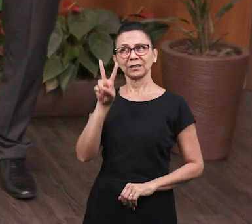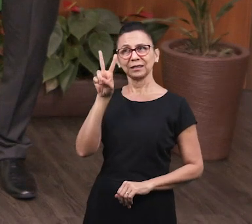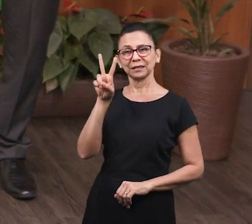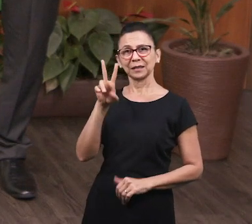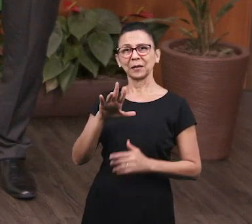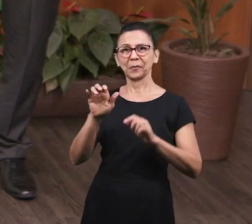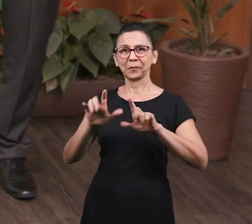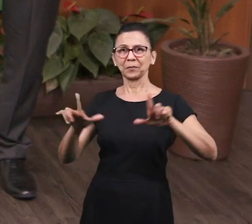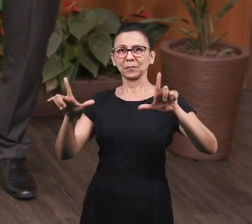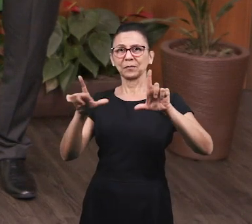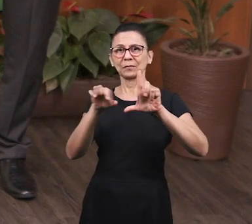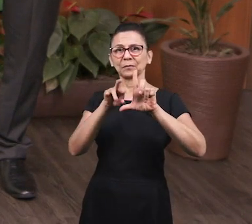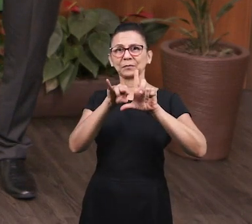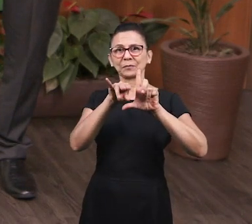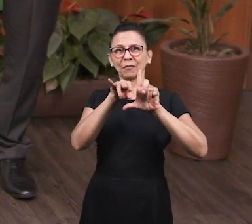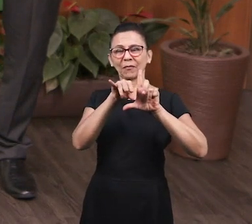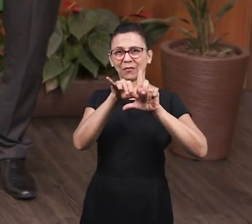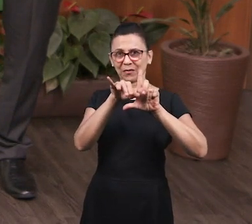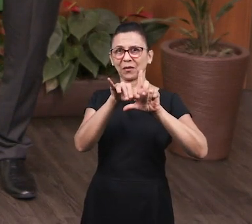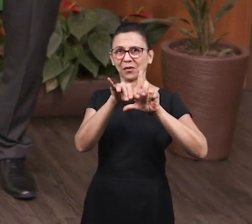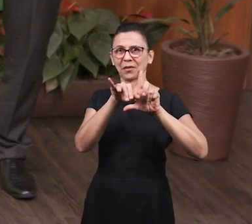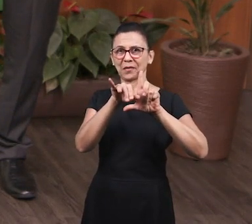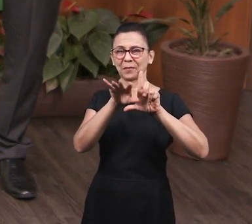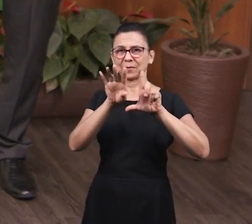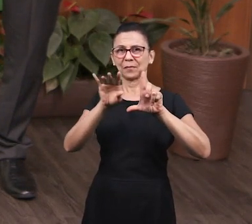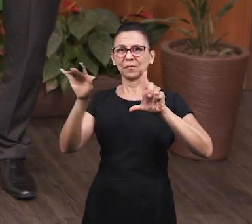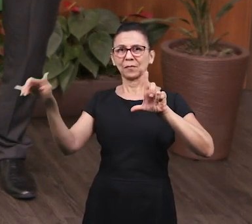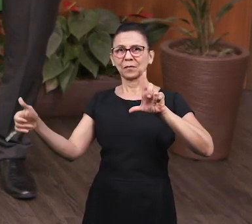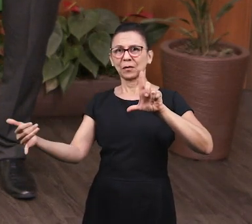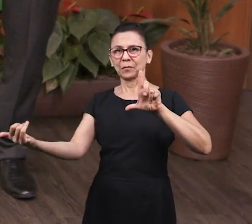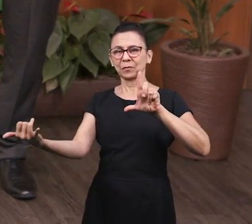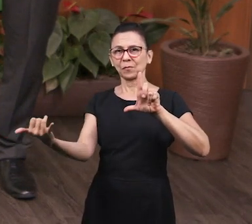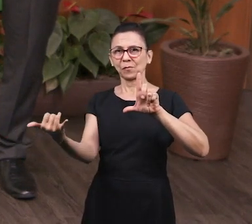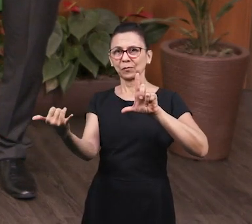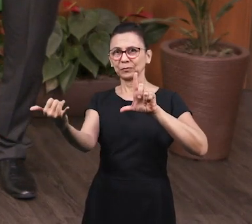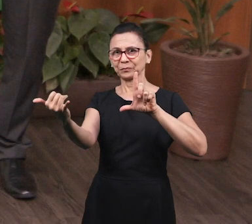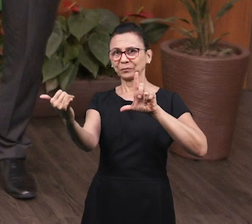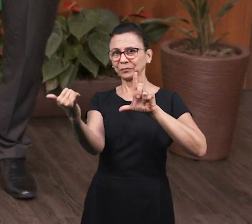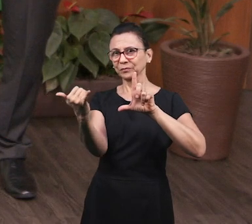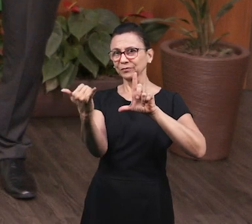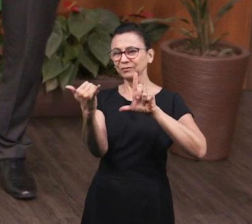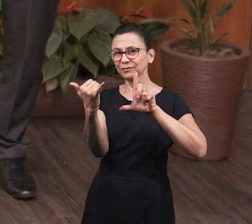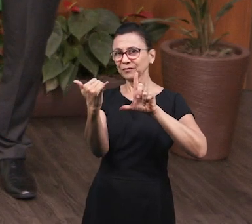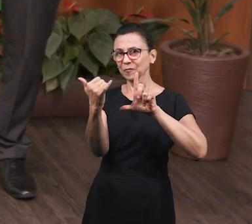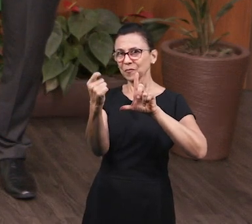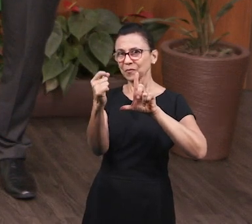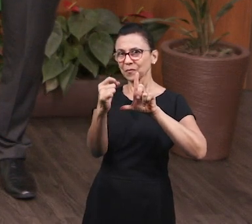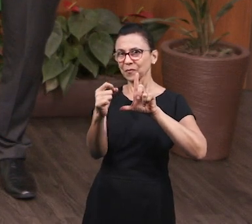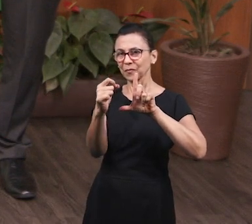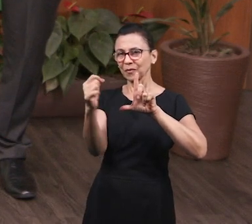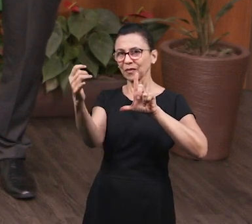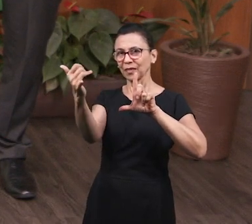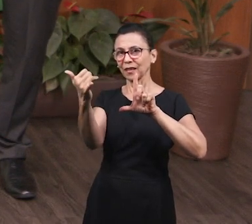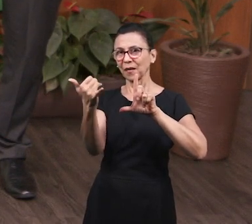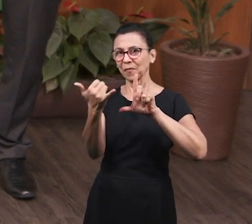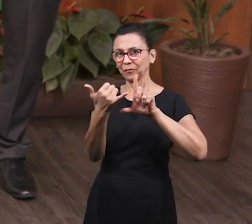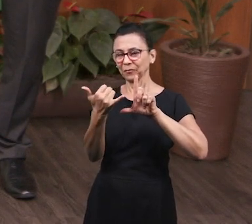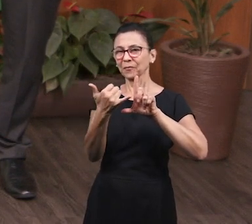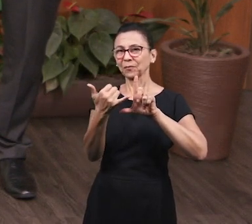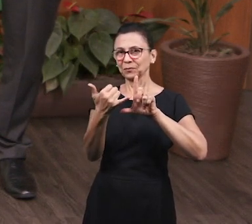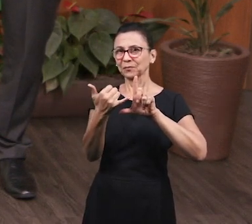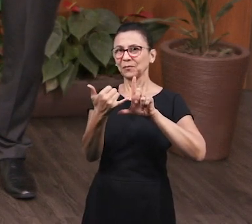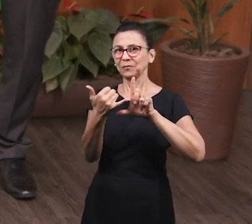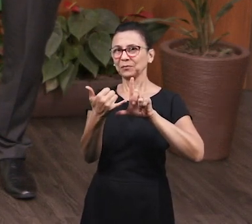Comme vous voyez, à l'écran, il y a un QR code. Vous pouvez diriger la caméra de